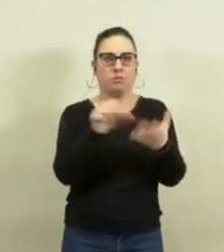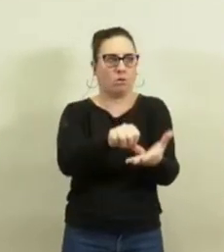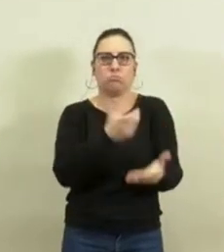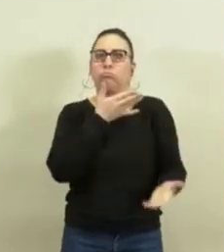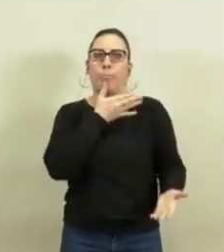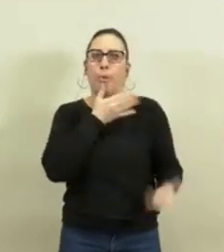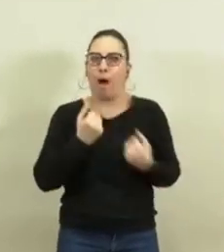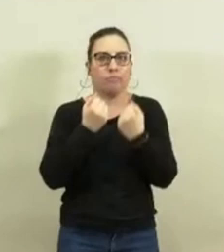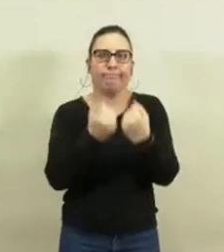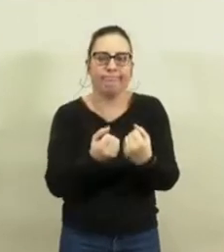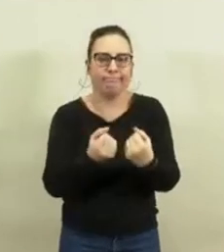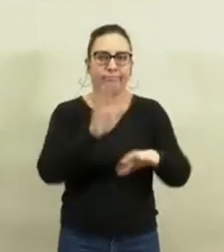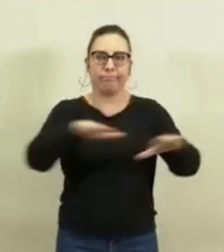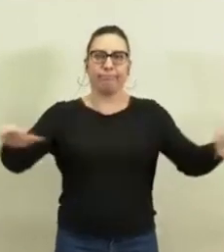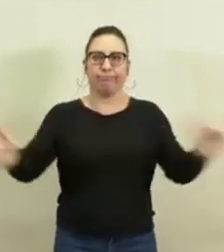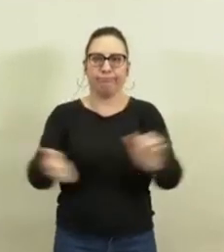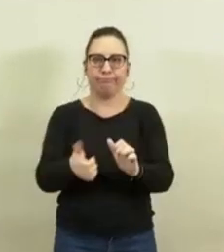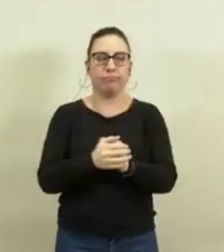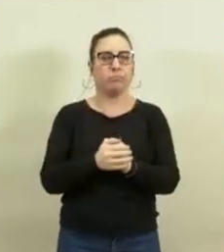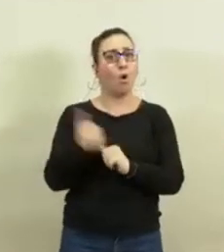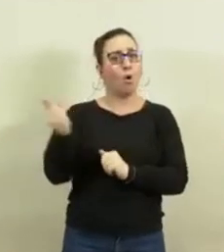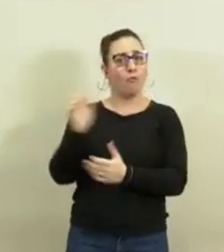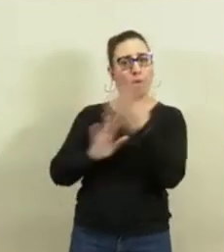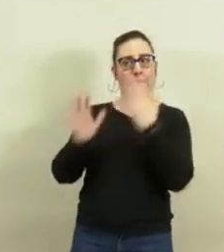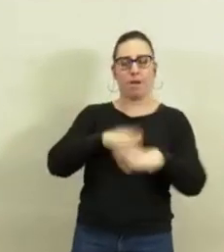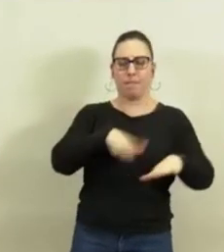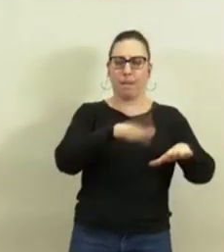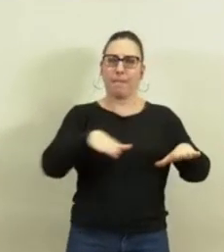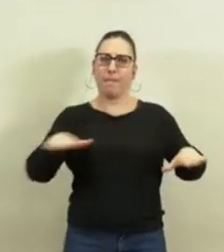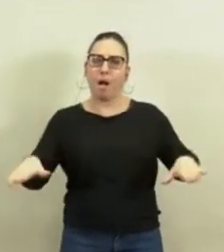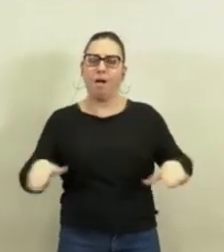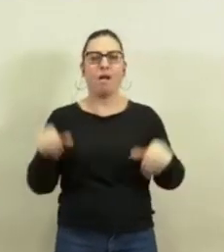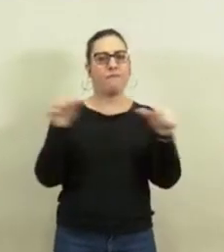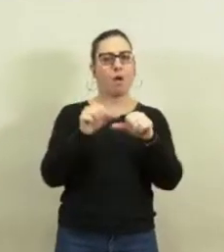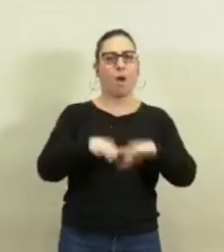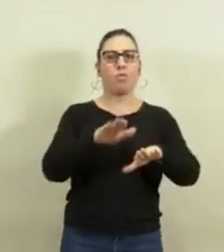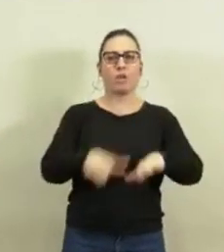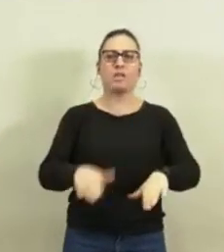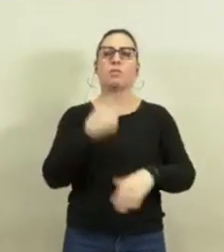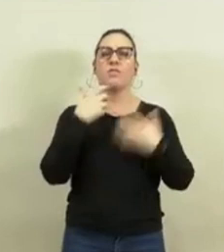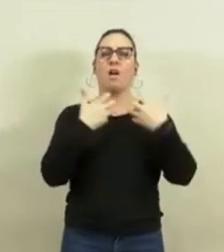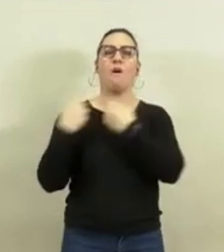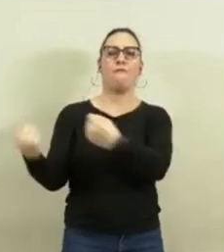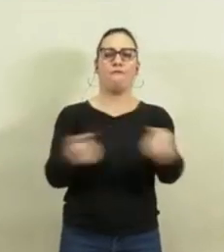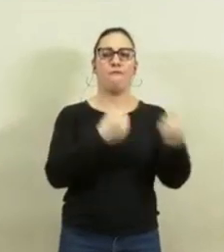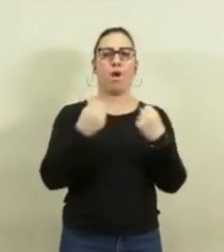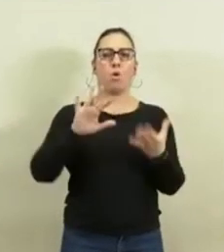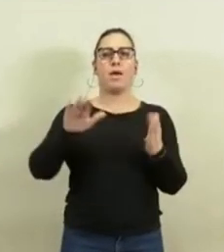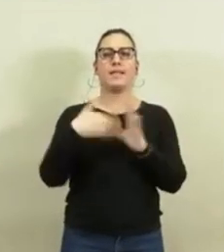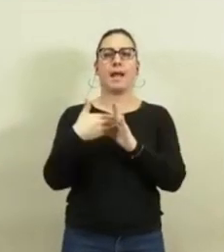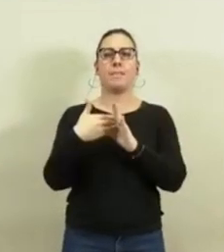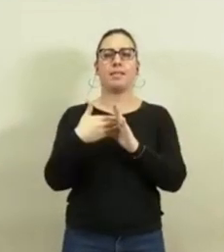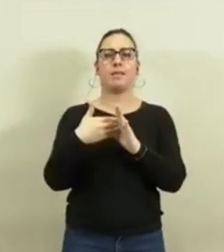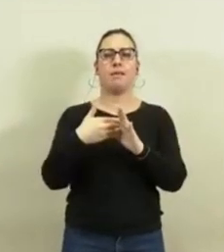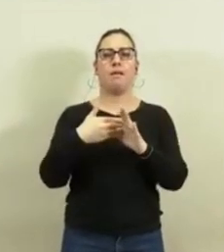évoquez, concernant le stationnement, proposition de neutralisation du stationnement motorisé dans les 5 mètres en amont de